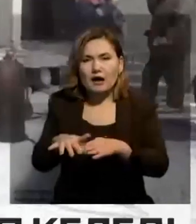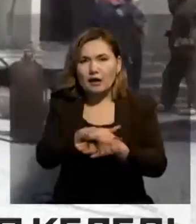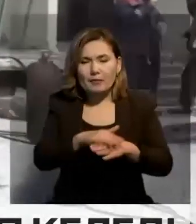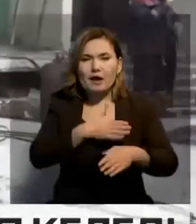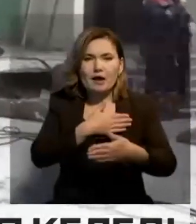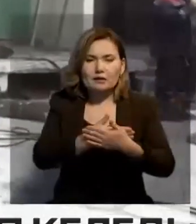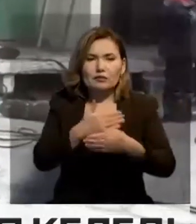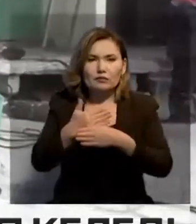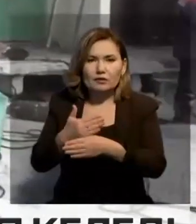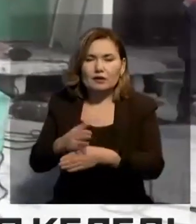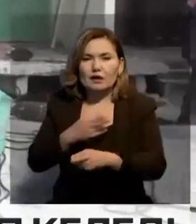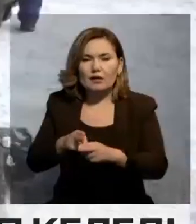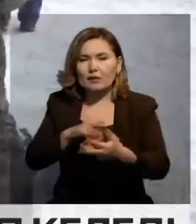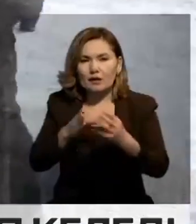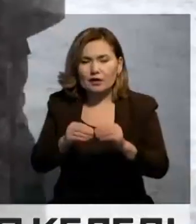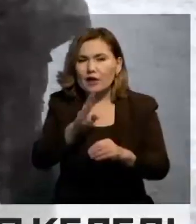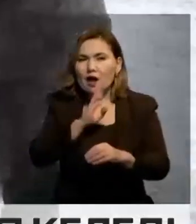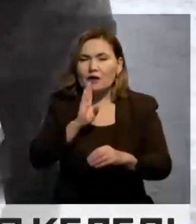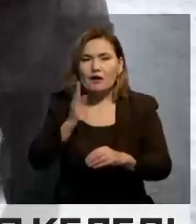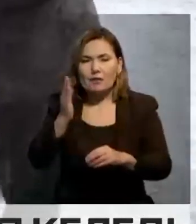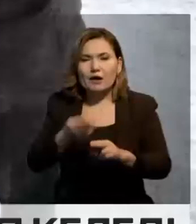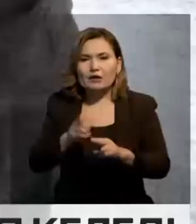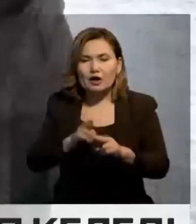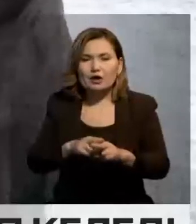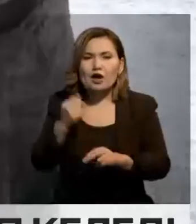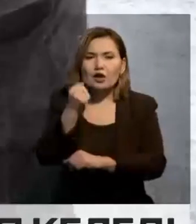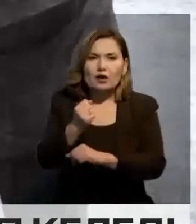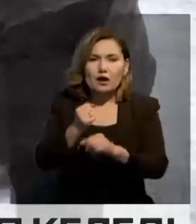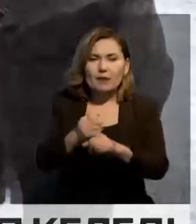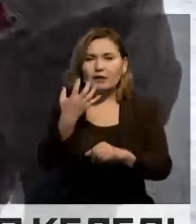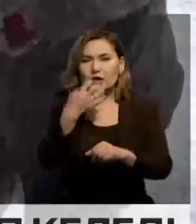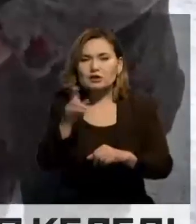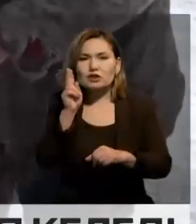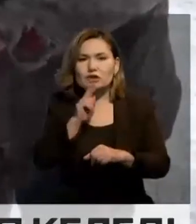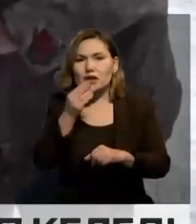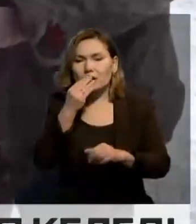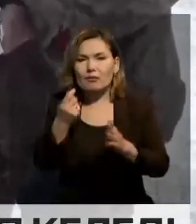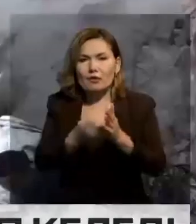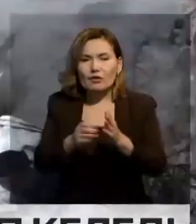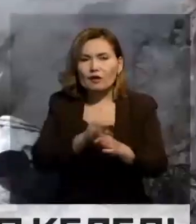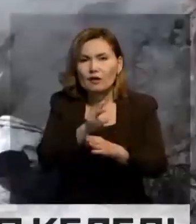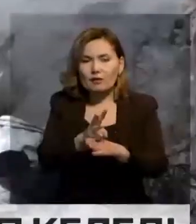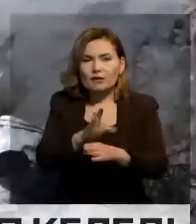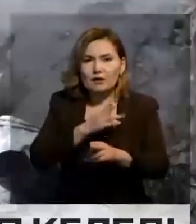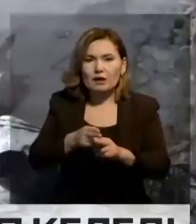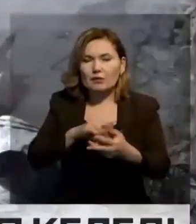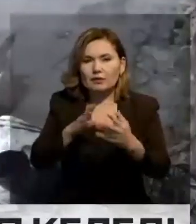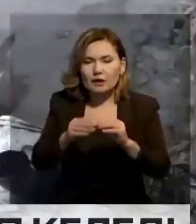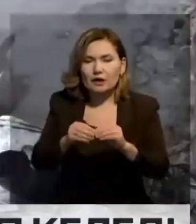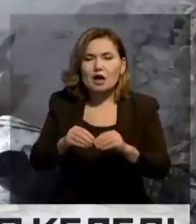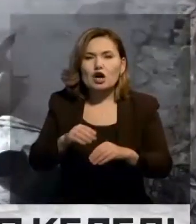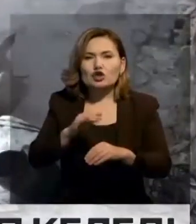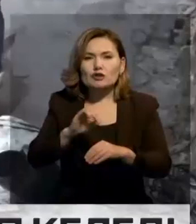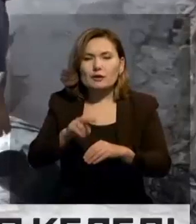қусырып қарап отырған жоқ. Оксана Безрук бірнеше күн бойы жұмысшыларға ыстық шай тасып жүр. Айтуынша, өзі тұратын Мәшһүр Жүсіп